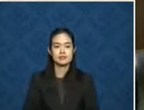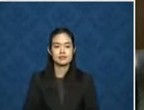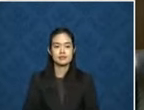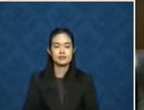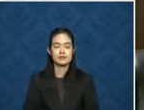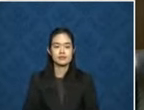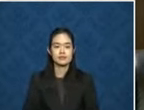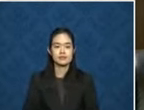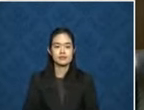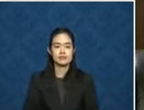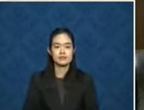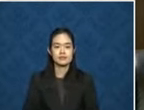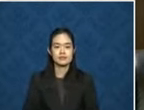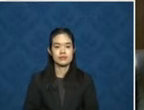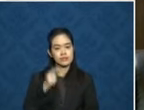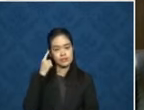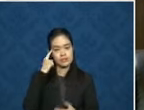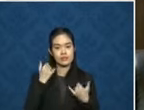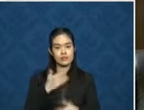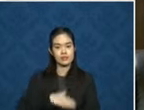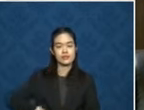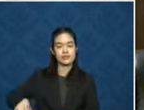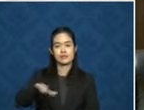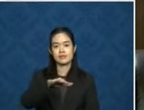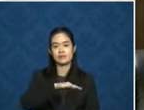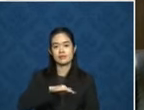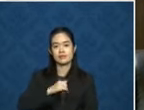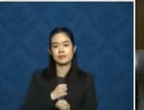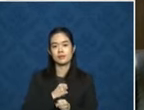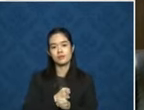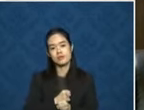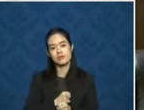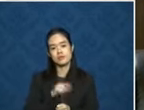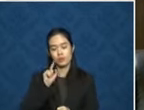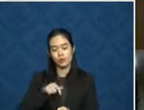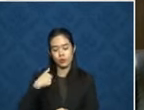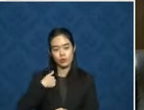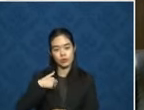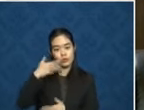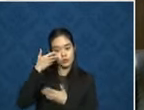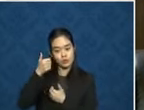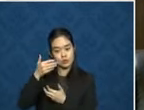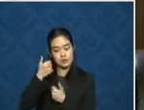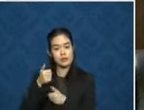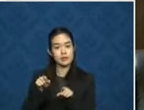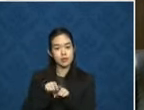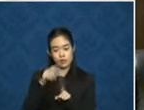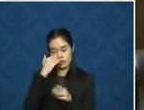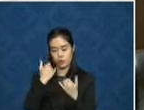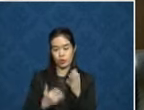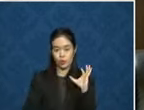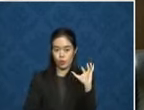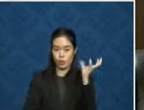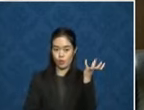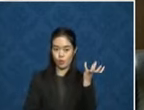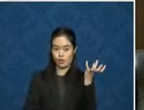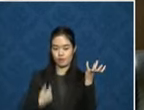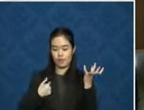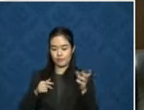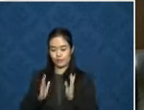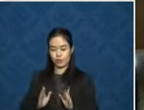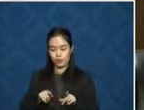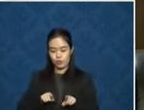ป็นสิ่งที่พวกเราก็คงจะไม่สามารถหลีกเลี่ยงได้นะครับเนื่องจากมันเป็นเทรนด์ของโลกเป็นแนวโน้มของโลกครับ